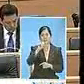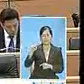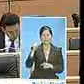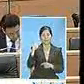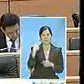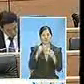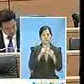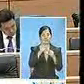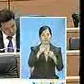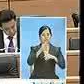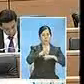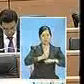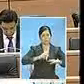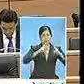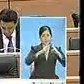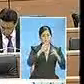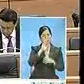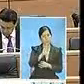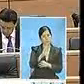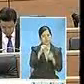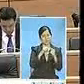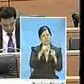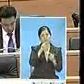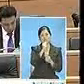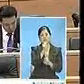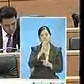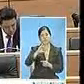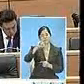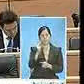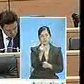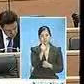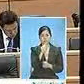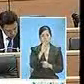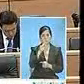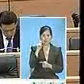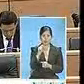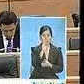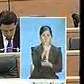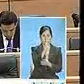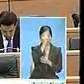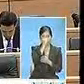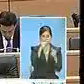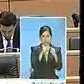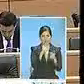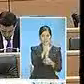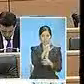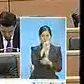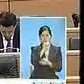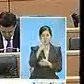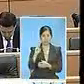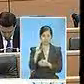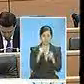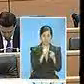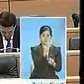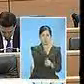ามรัฐมนตรีเขาห้ามผู้ดำรงตำแหน่งการเมืองเขาห้ามสภาท้องถิ่นเขาห้ามมาเป็นชุดเพราะเขาไม่ได้ห้ามสว.เป็นแล้วเป็นอีกคนเดียว